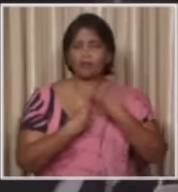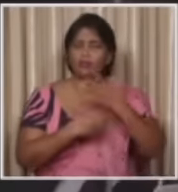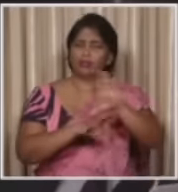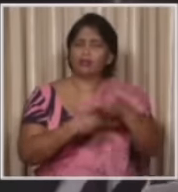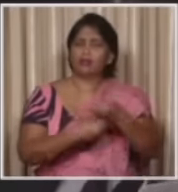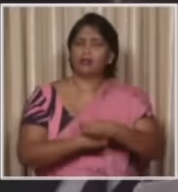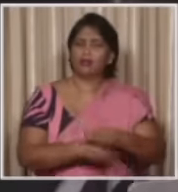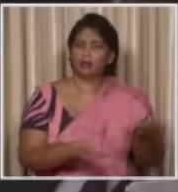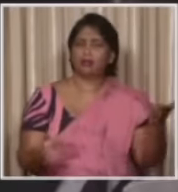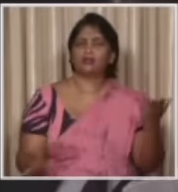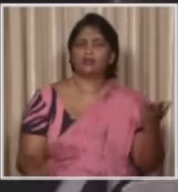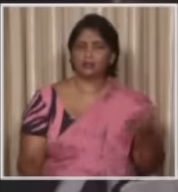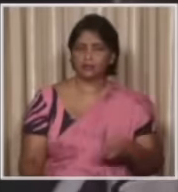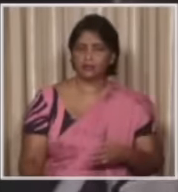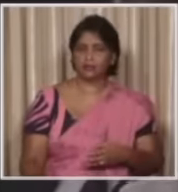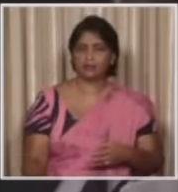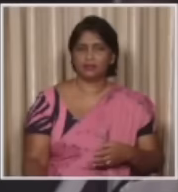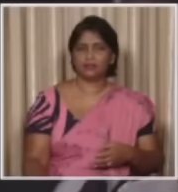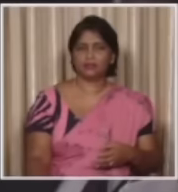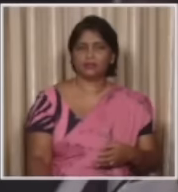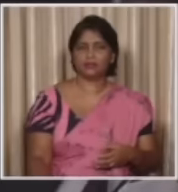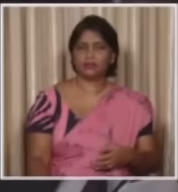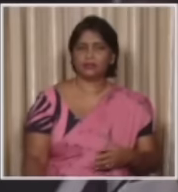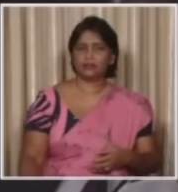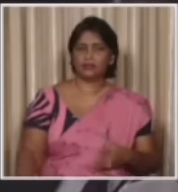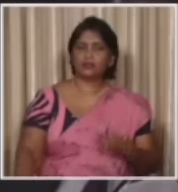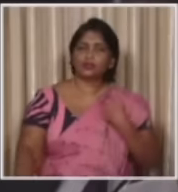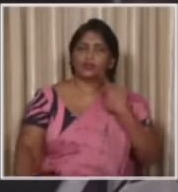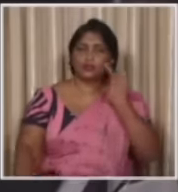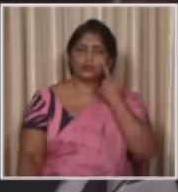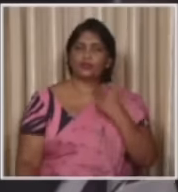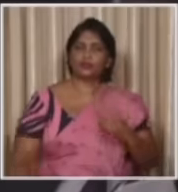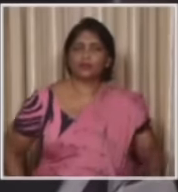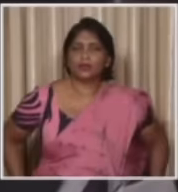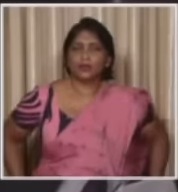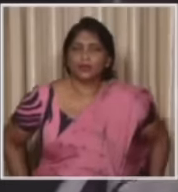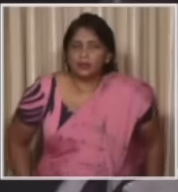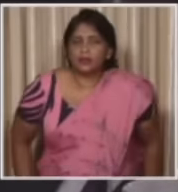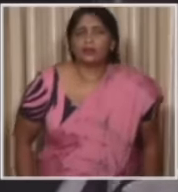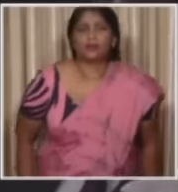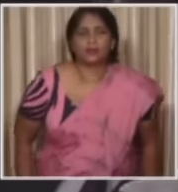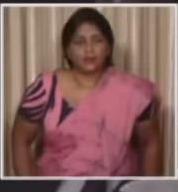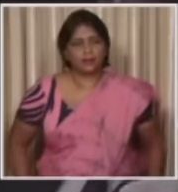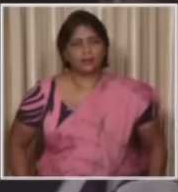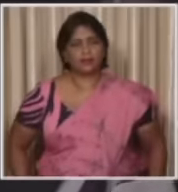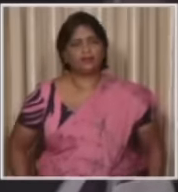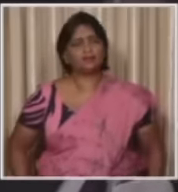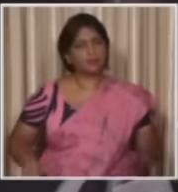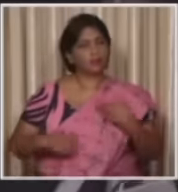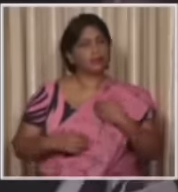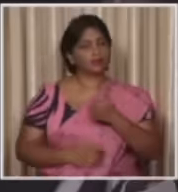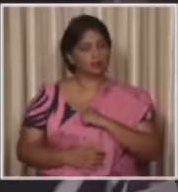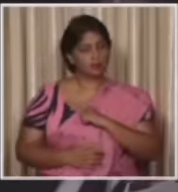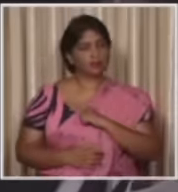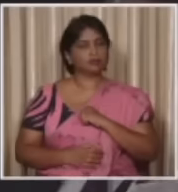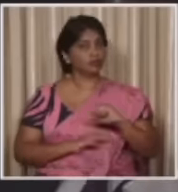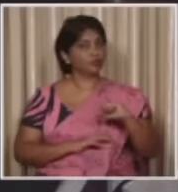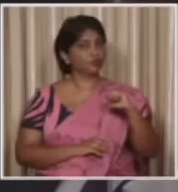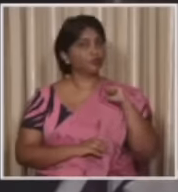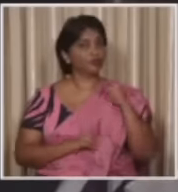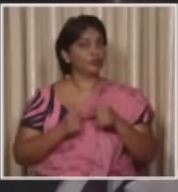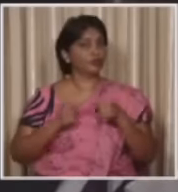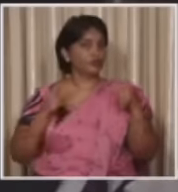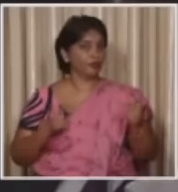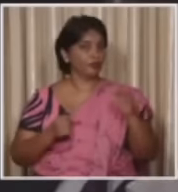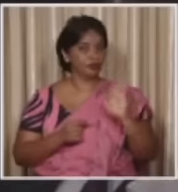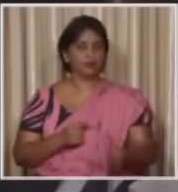තමුන්නාන්සලක තීන සජබත් දියාරු කරගන්නවා ඉතින් මට කනගාටුයි ඒ ගැන මොකද අපි කැමති ශක්තිමත් විපක්ෂයක්